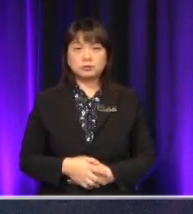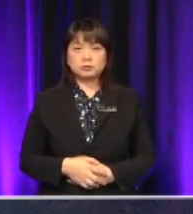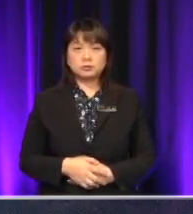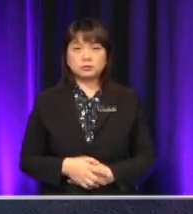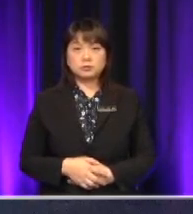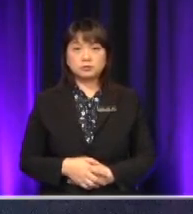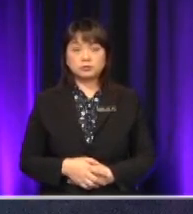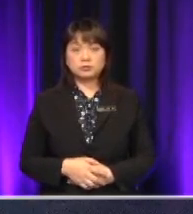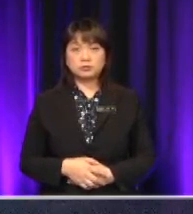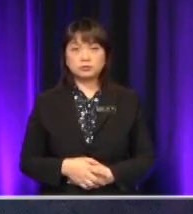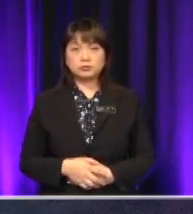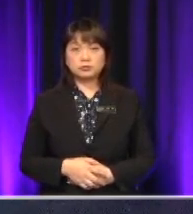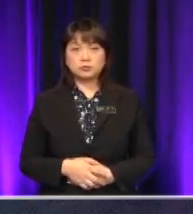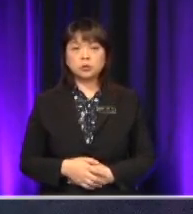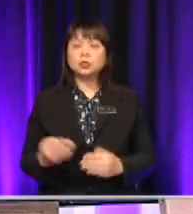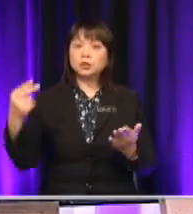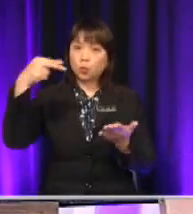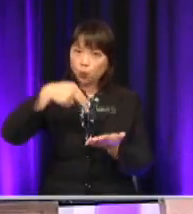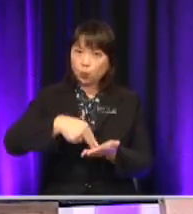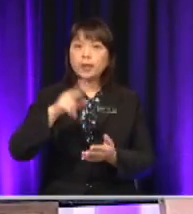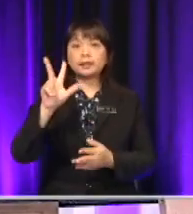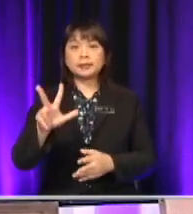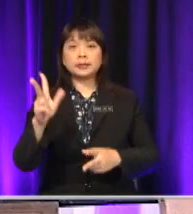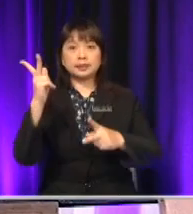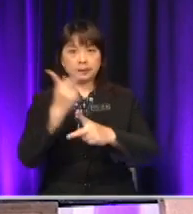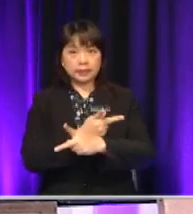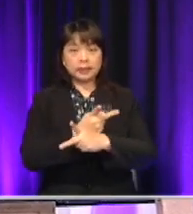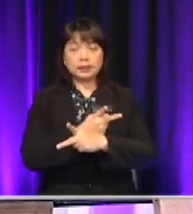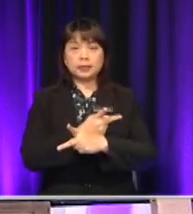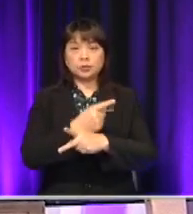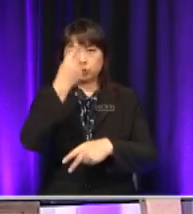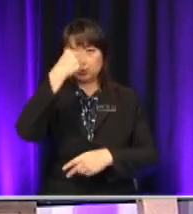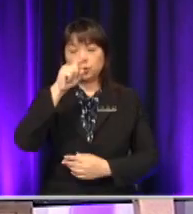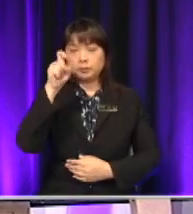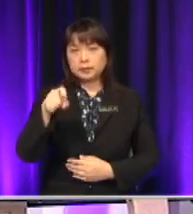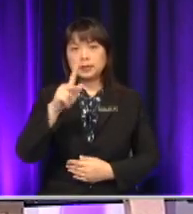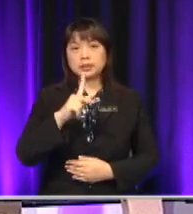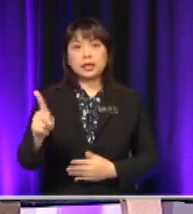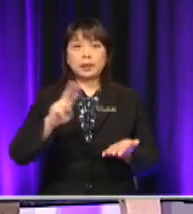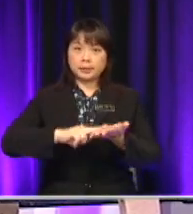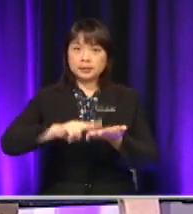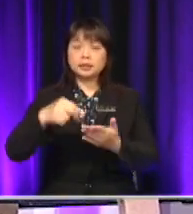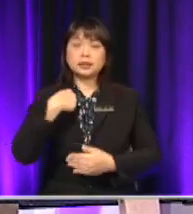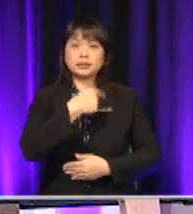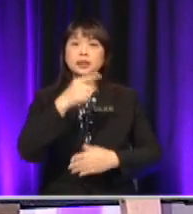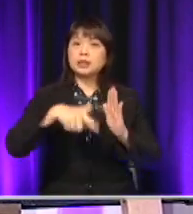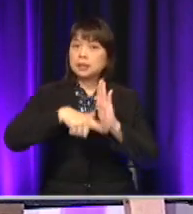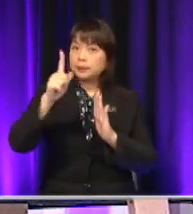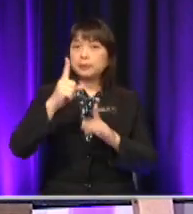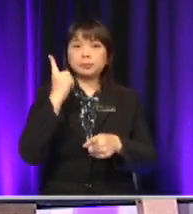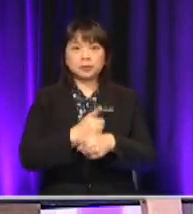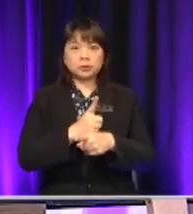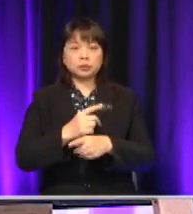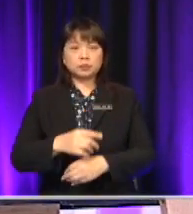Kita ulang 3 kali ni untuk pastikan kita punya bacaan tu lebih tepat. Tak apa cikgu. Untuk